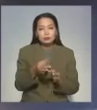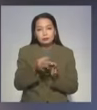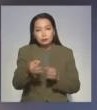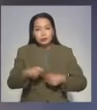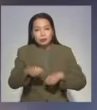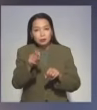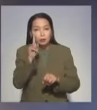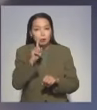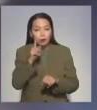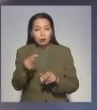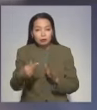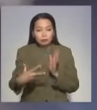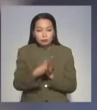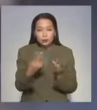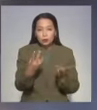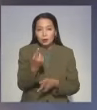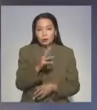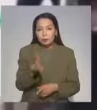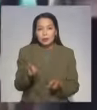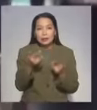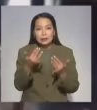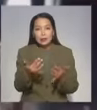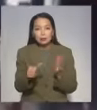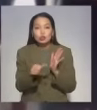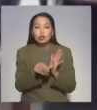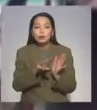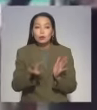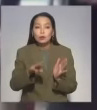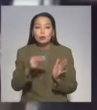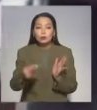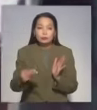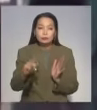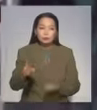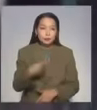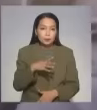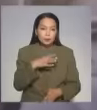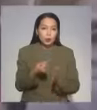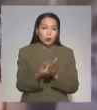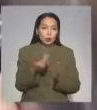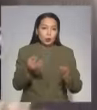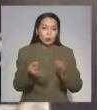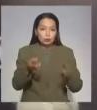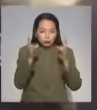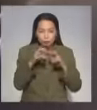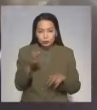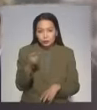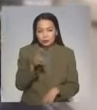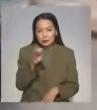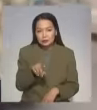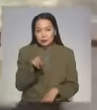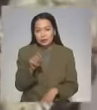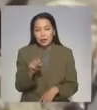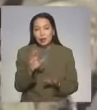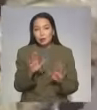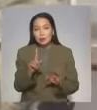отдал им 1 миллион тенге. А требовали злоумышленники 6 миллионов. Досудебное расследование проводят сразу по двум статьям. Только за